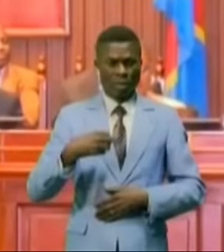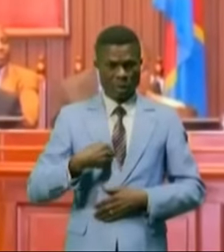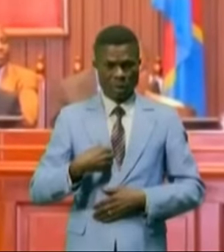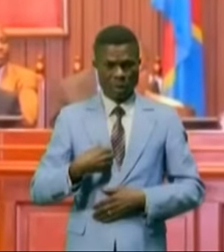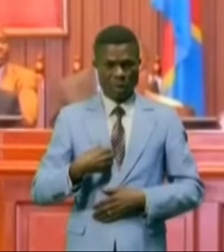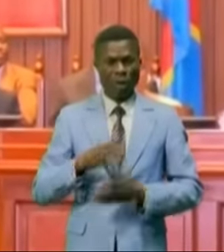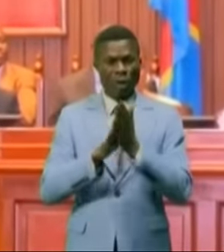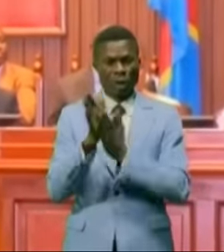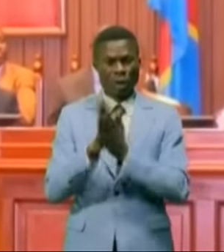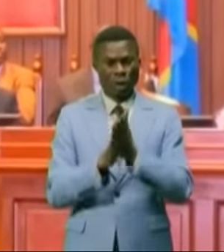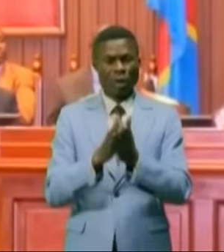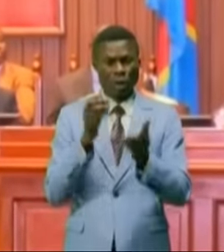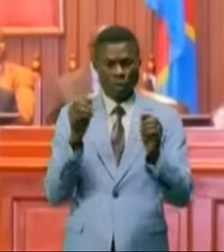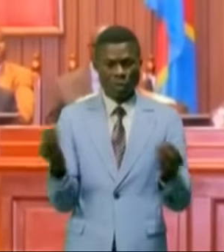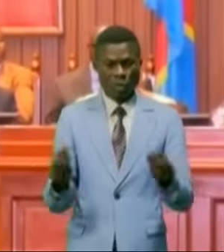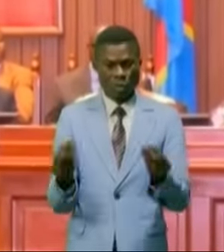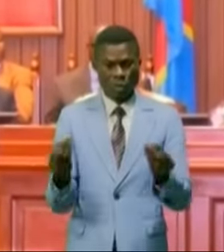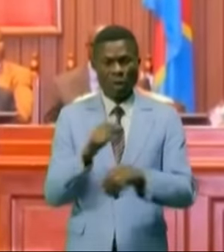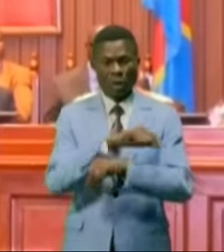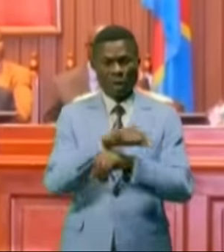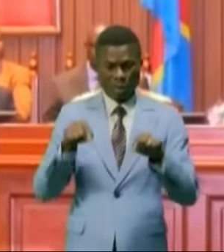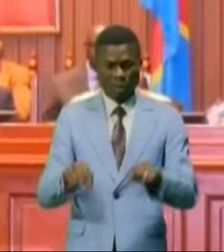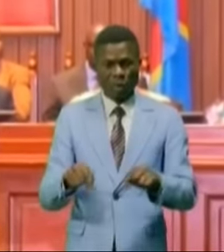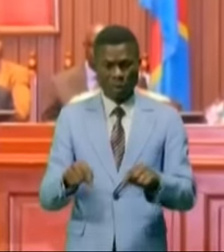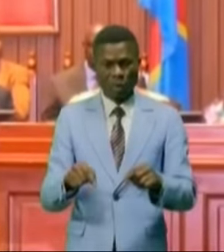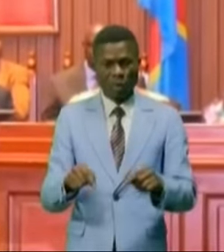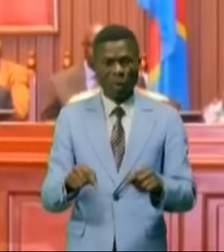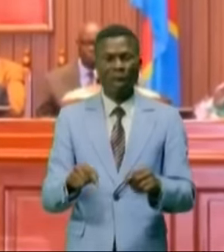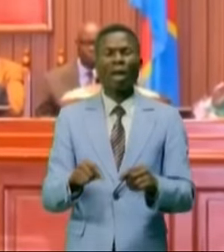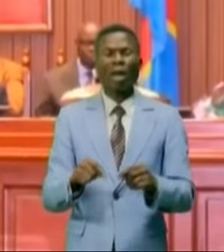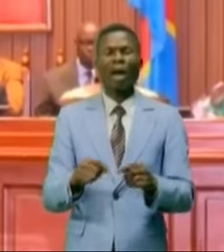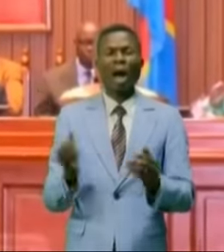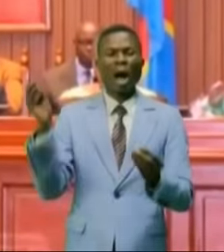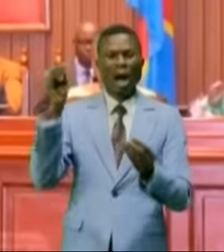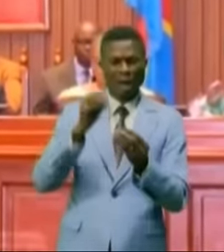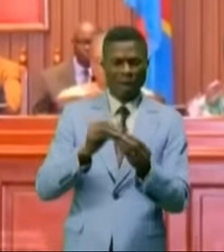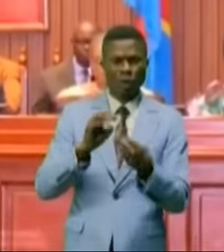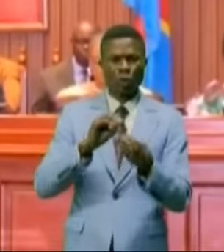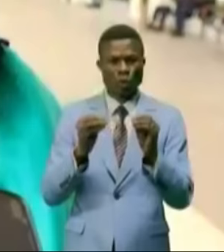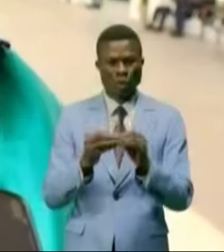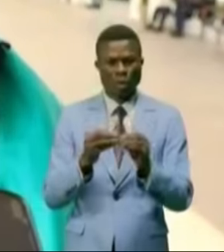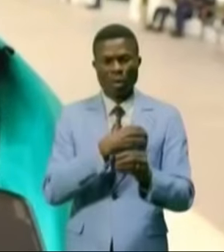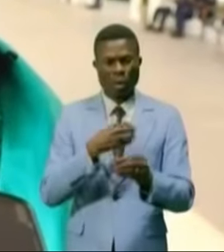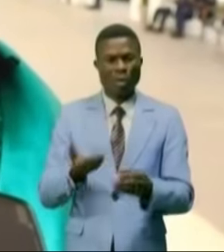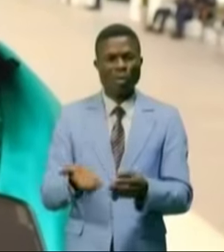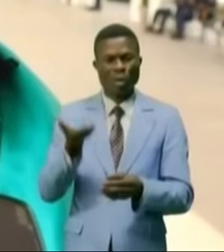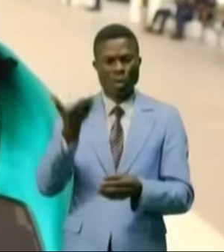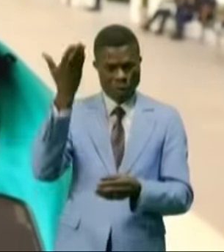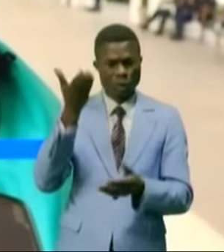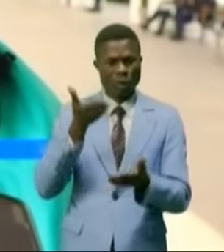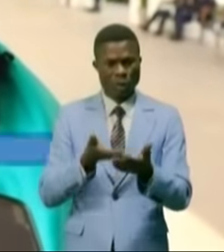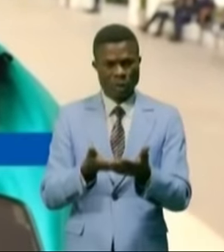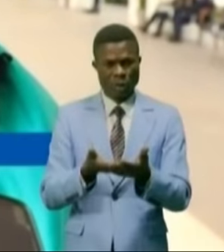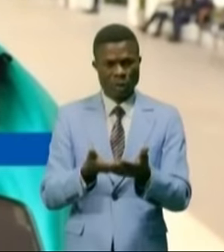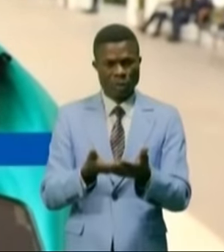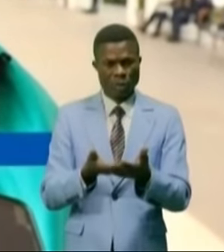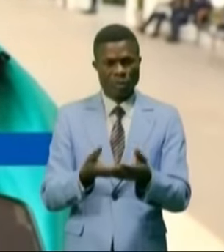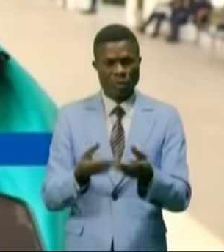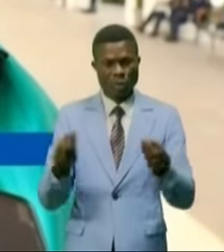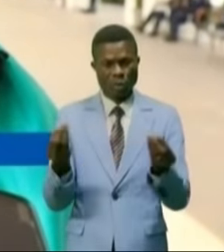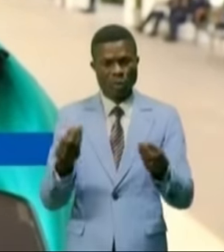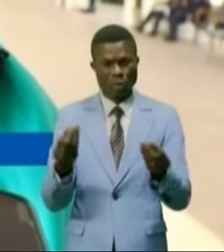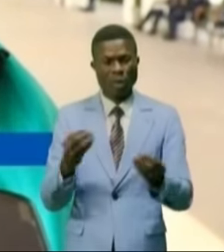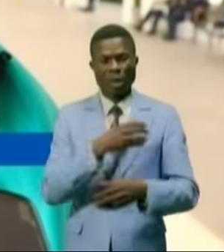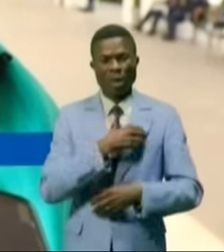notre souhait aujourd'hui, c'est que le bureau actuel aussi comporte le même nombre de femmes, si pas plus, pour que